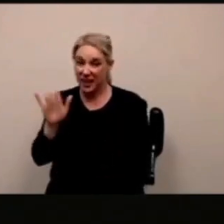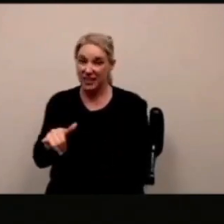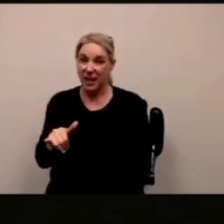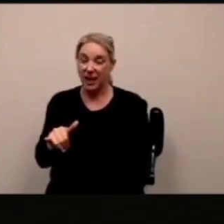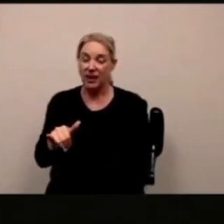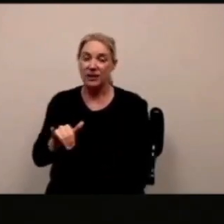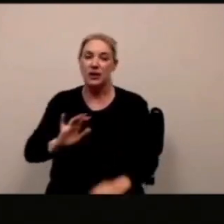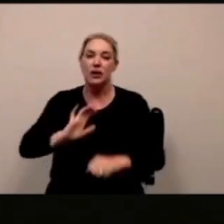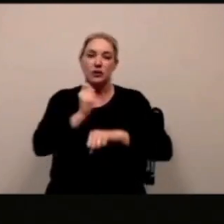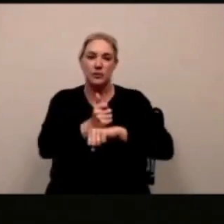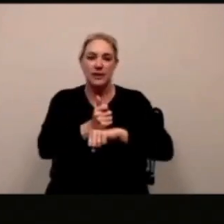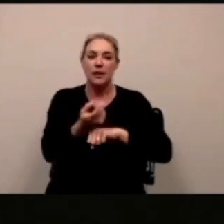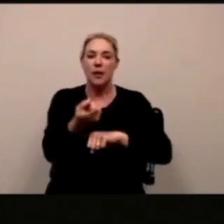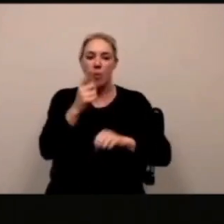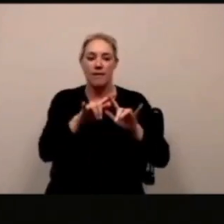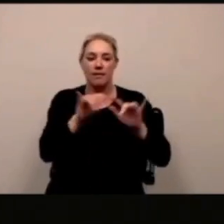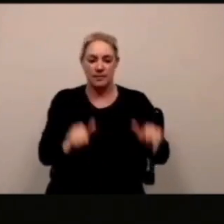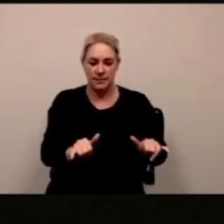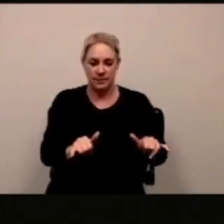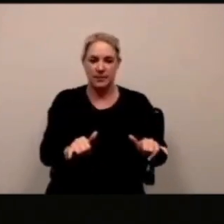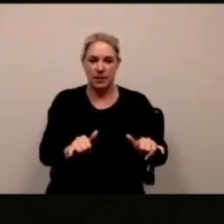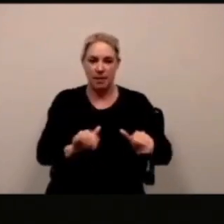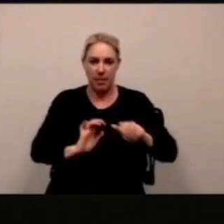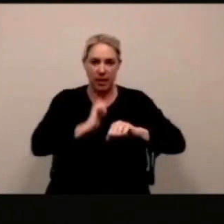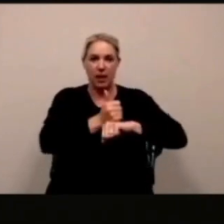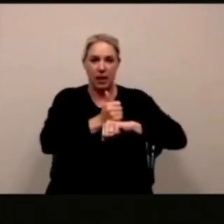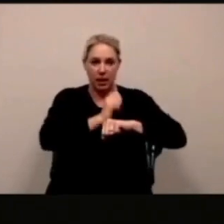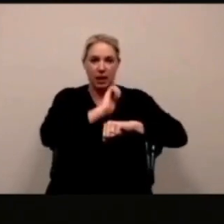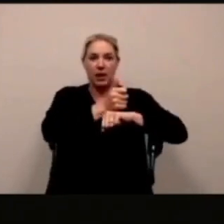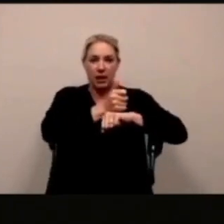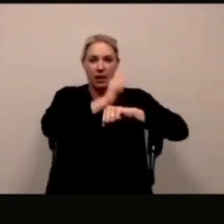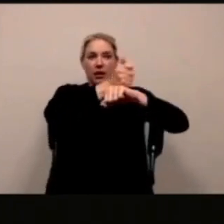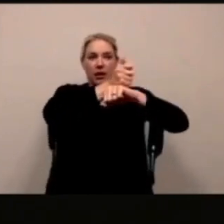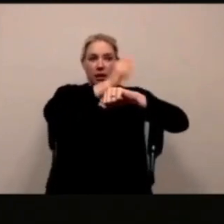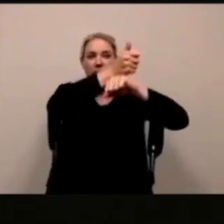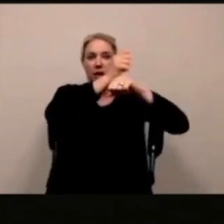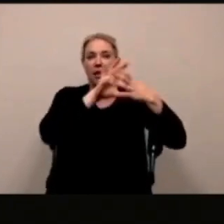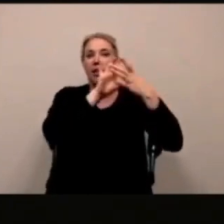の後表面として跡を出せるようにしてきています